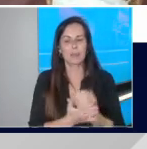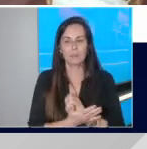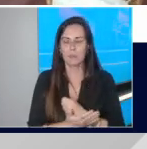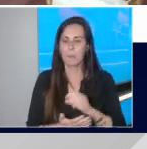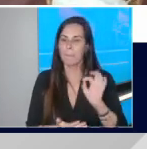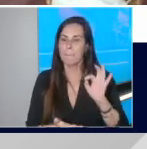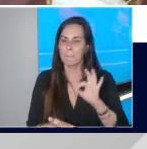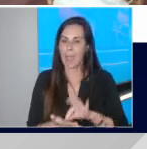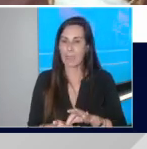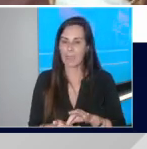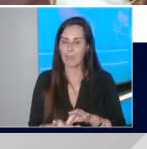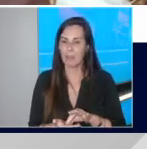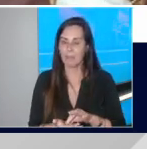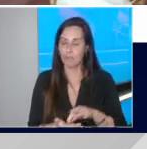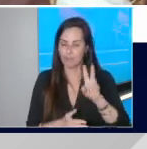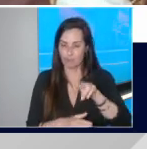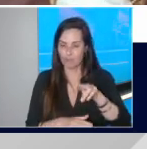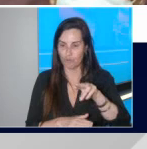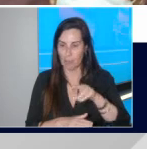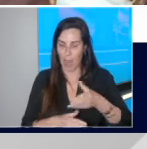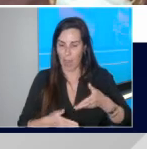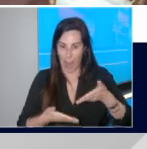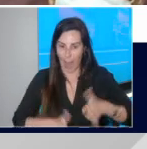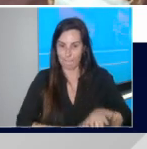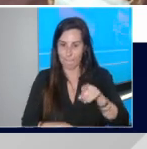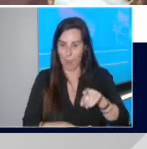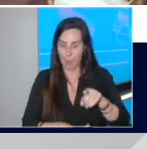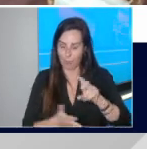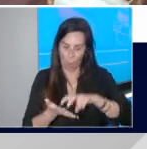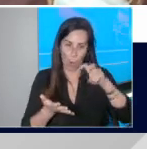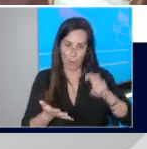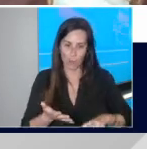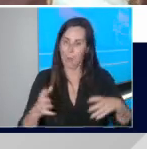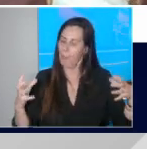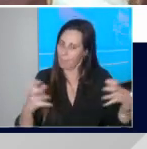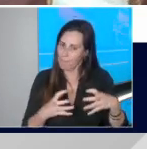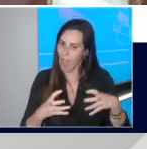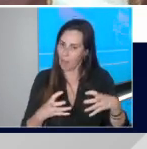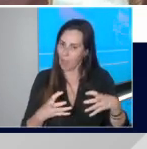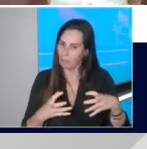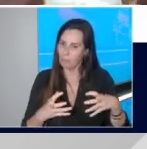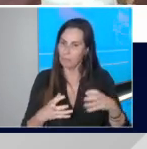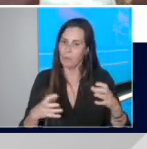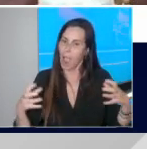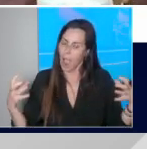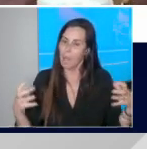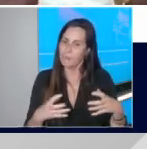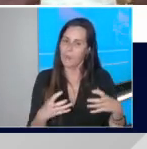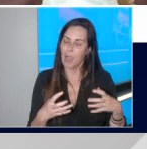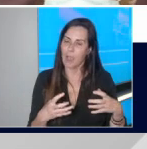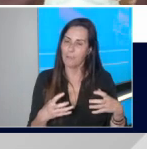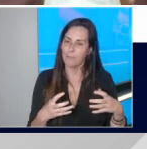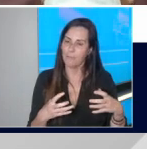ברגע שהמנהיג הנוכחי, הבן של לי קואן יונג, עומד לפרוש, מפלגת הפאפ, או הגוף שהיא מינתה לצורך העניין